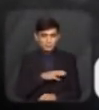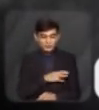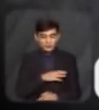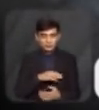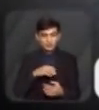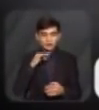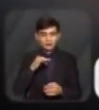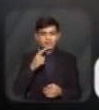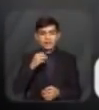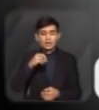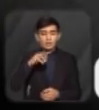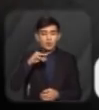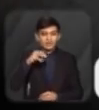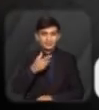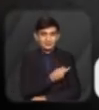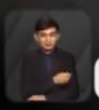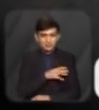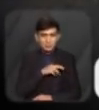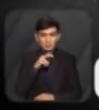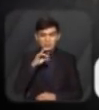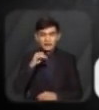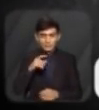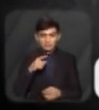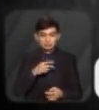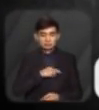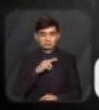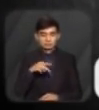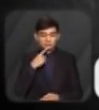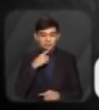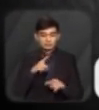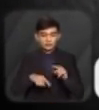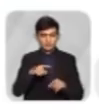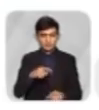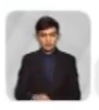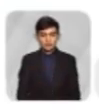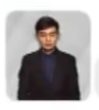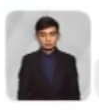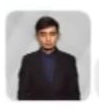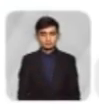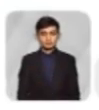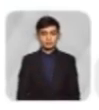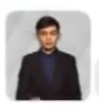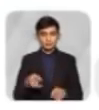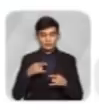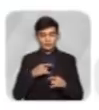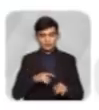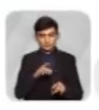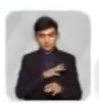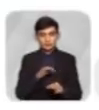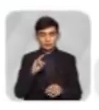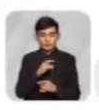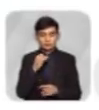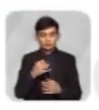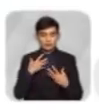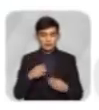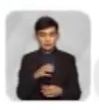прививки от гепатита, утверждают близкие. проявилась желтушность у ребенка. Врачи заверили,